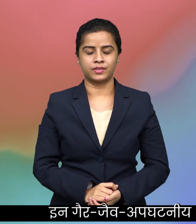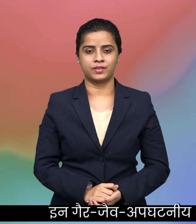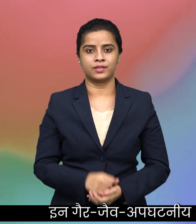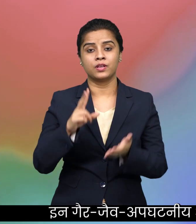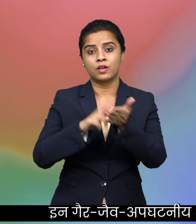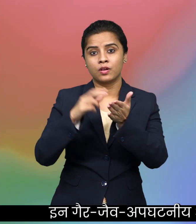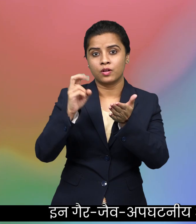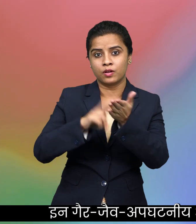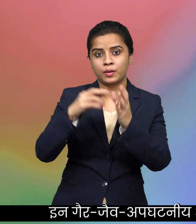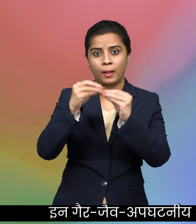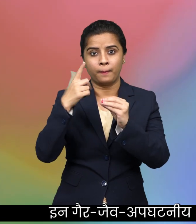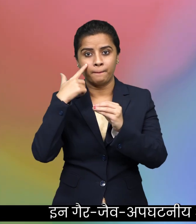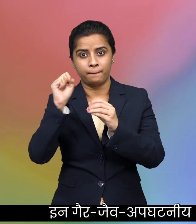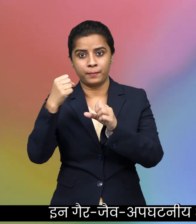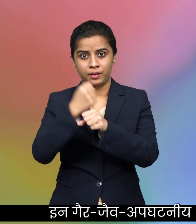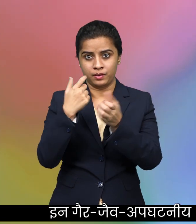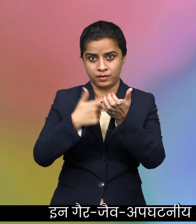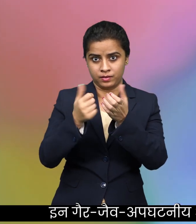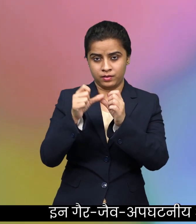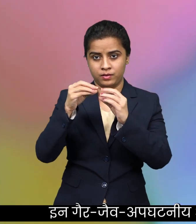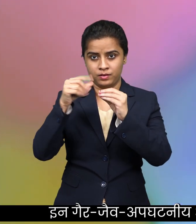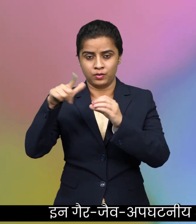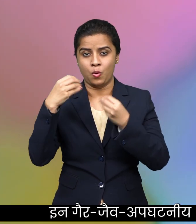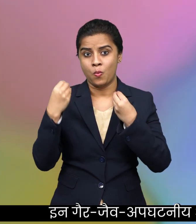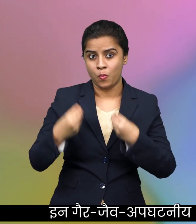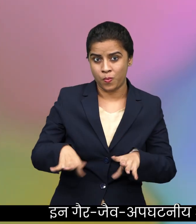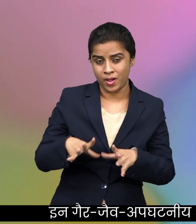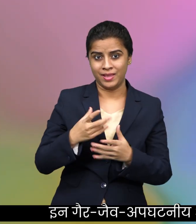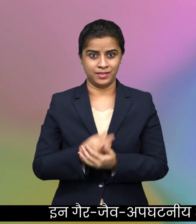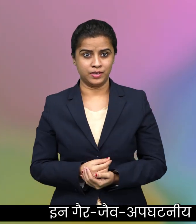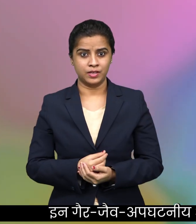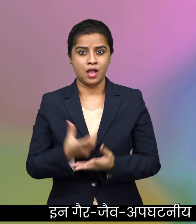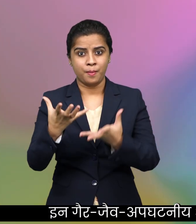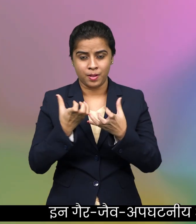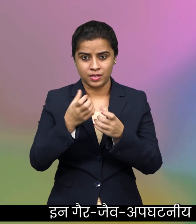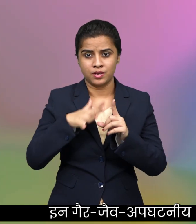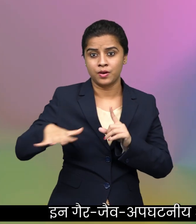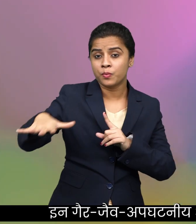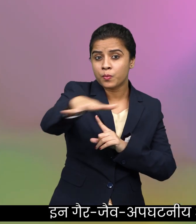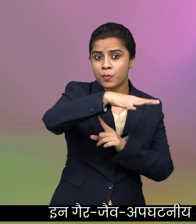इन गैर जैव अपघटनीय अपशिष्ट हमारे पर्यावरण में लंबे समय तक बने रहते हैं